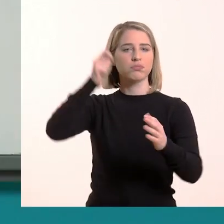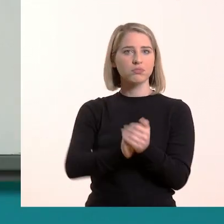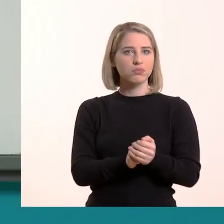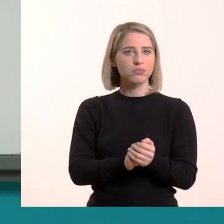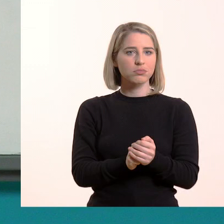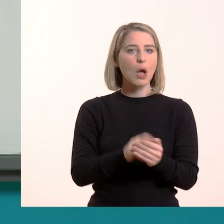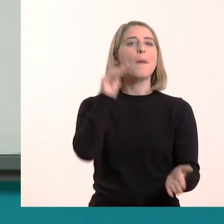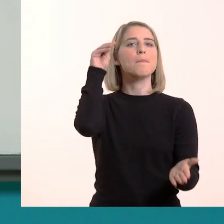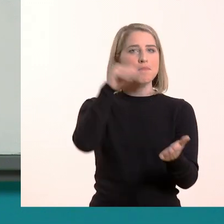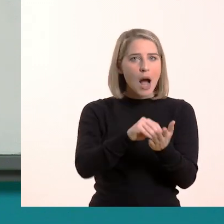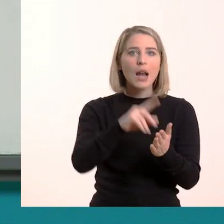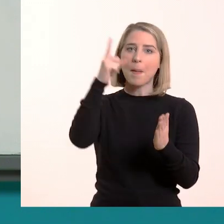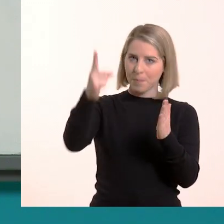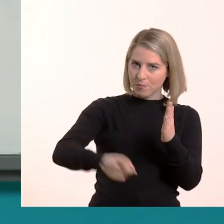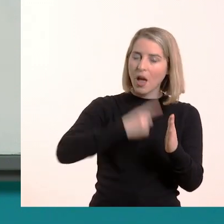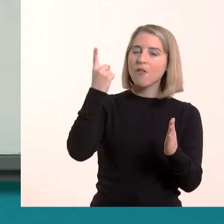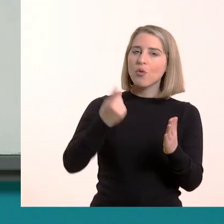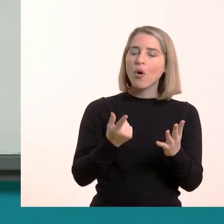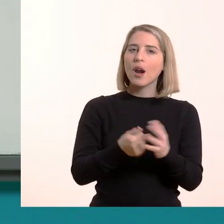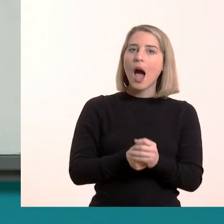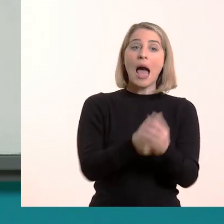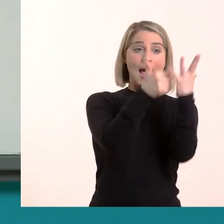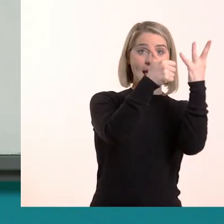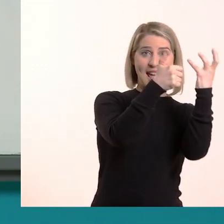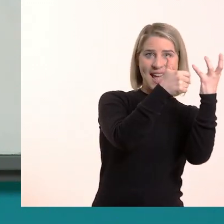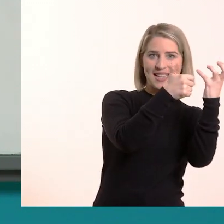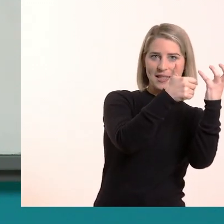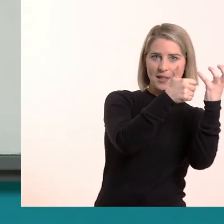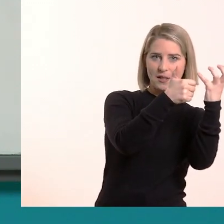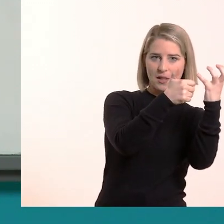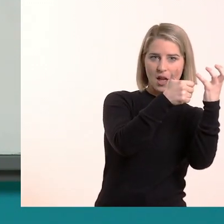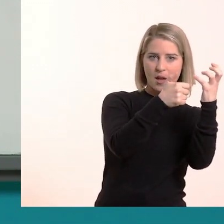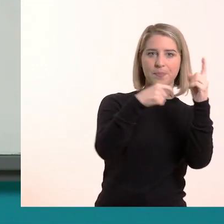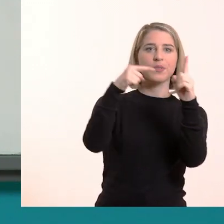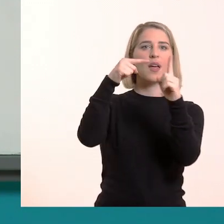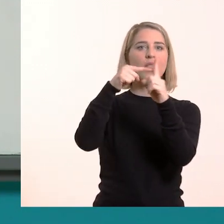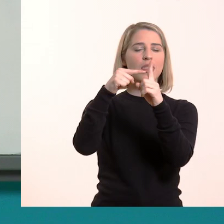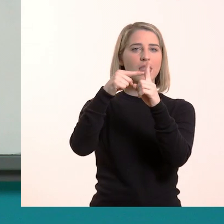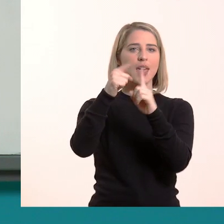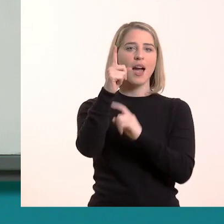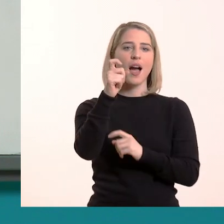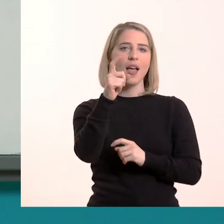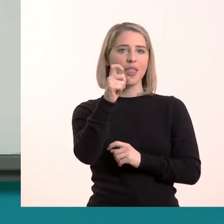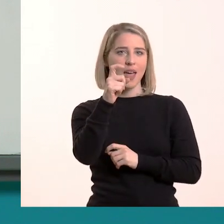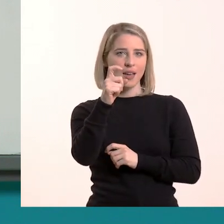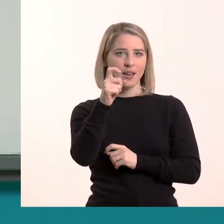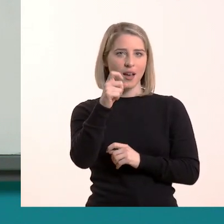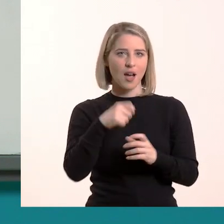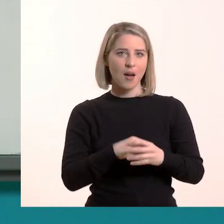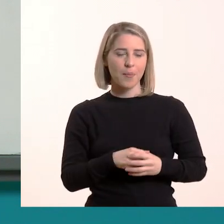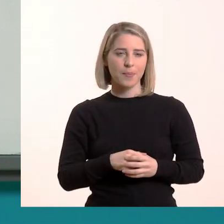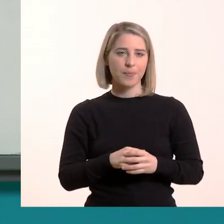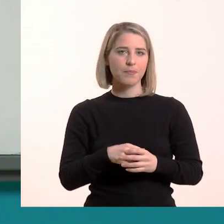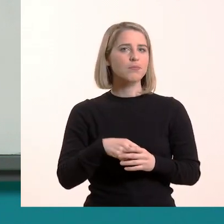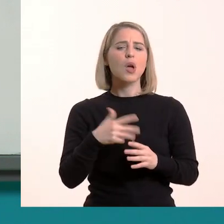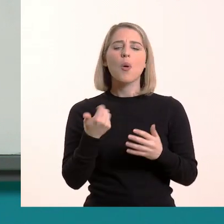Ξαναχτυπάει λοιπόν το σεντούκι με τα 60 που γίναν τώρα τα νομίσματα. Και τα ξαναδιαιρεί δια 10. Πόσα